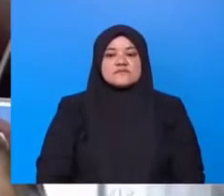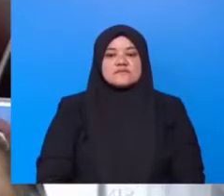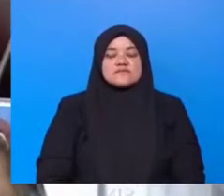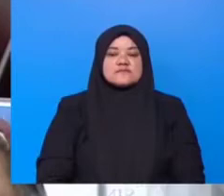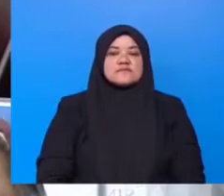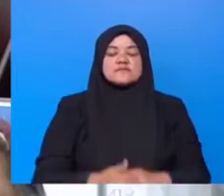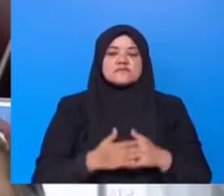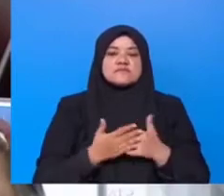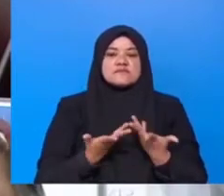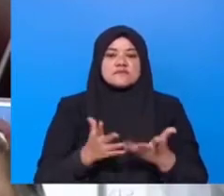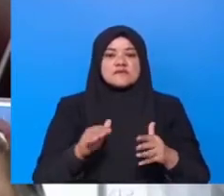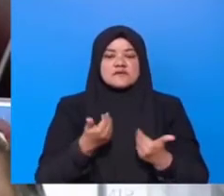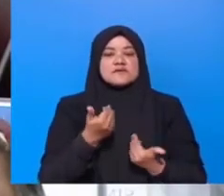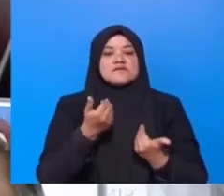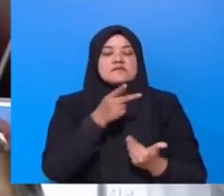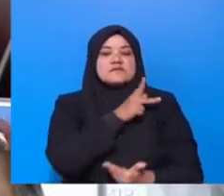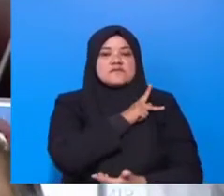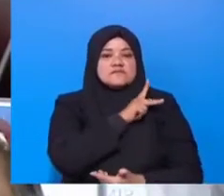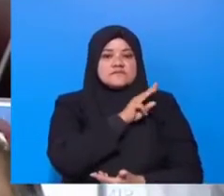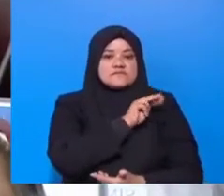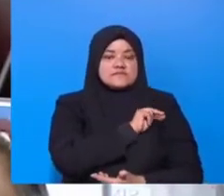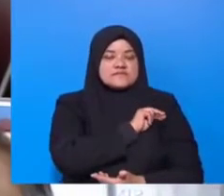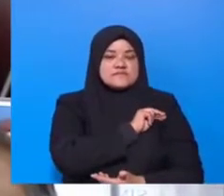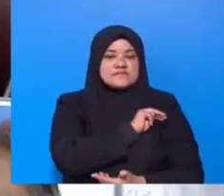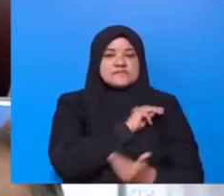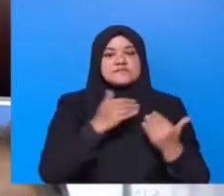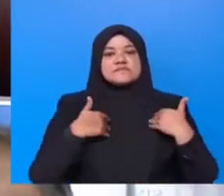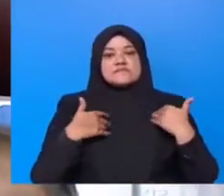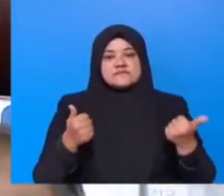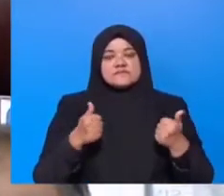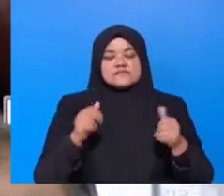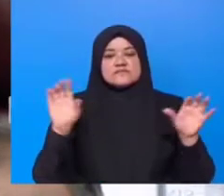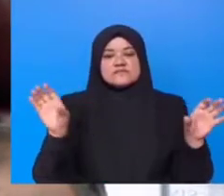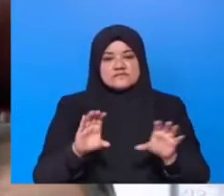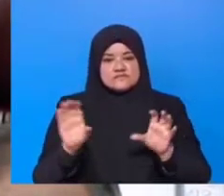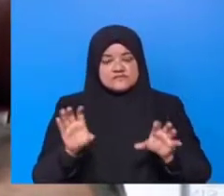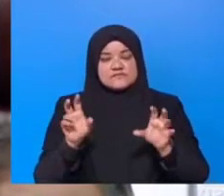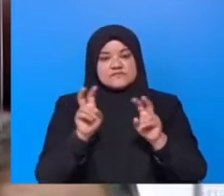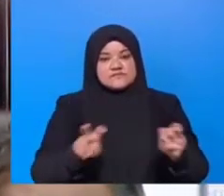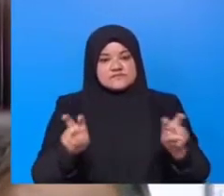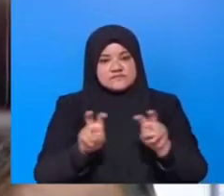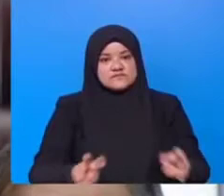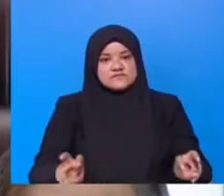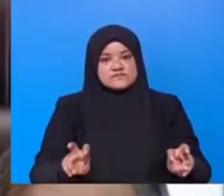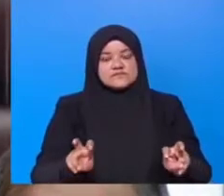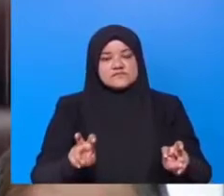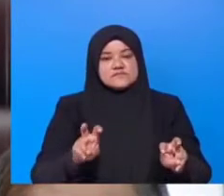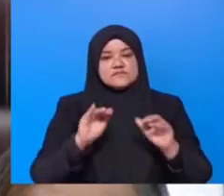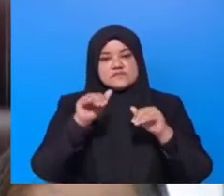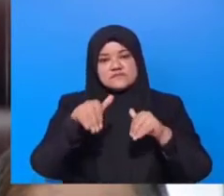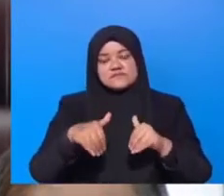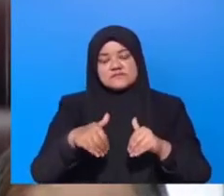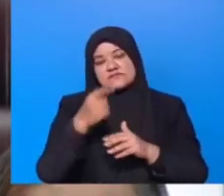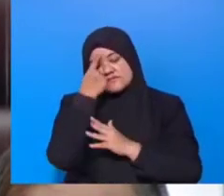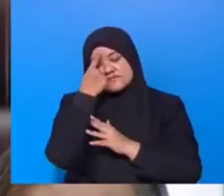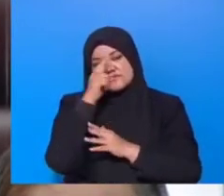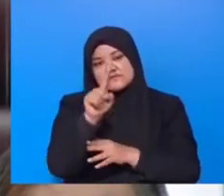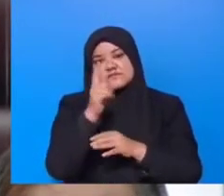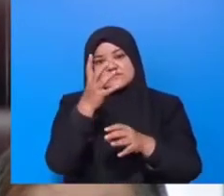sejauhmana dphb GGM menghasilkan kajian bagi